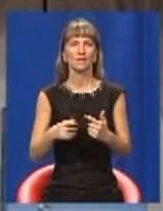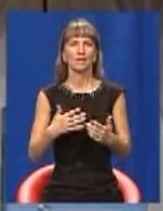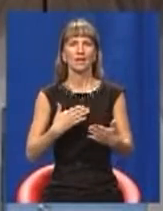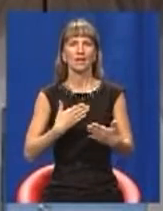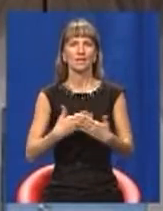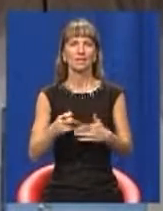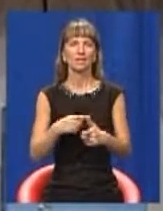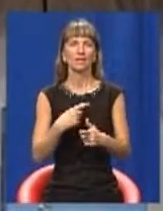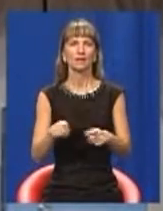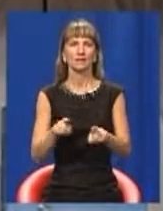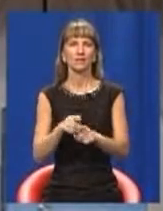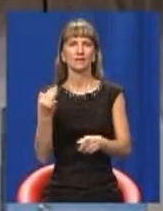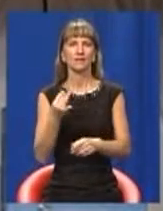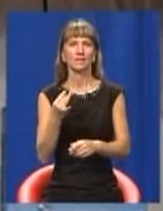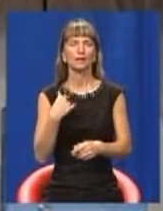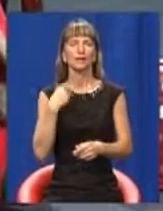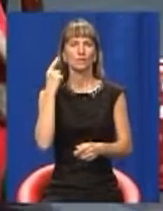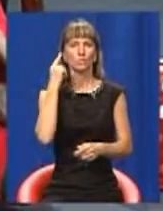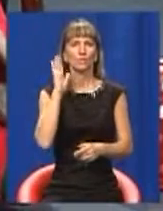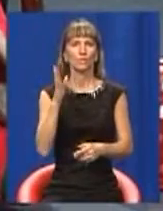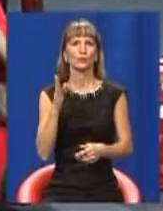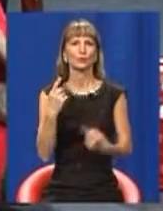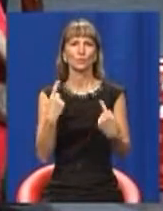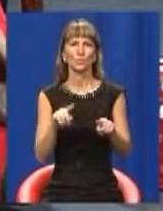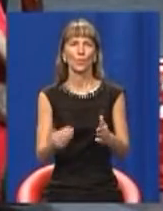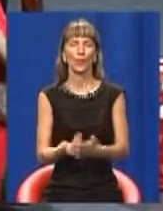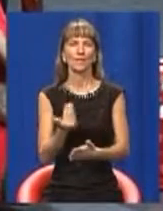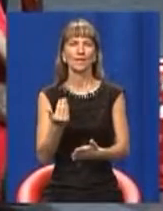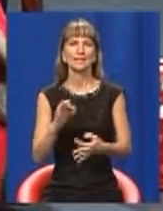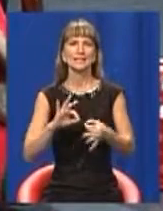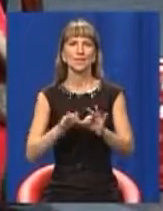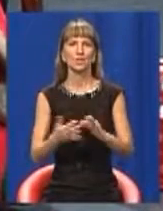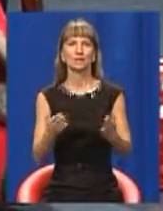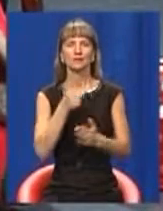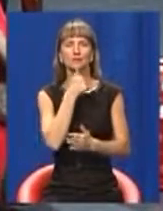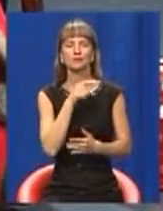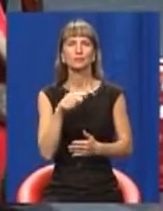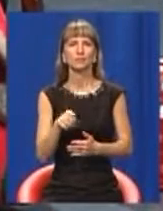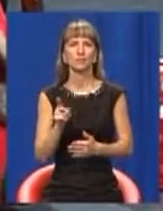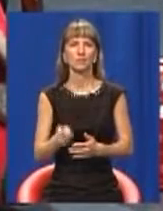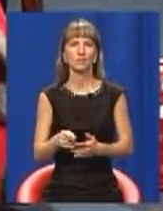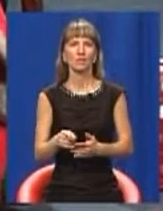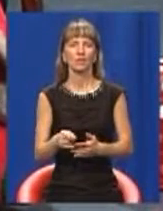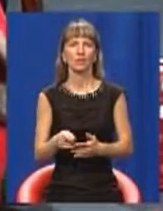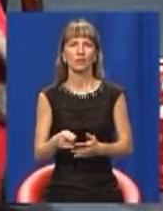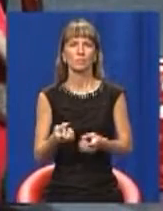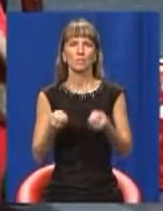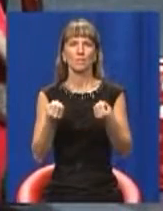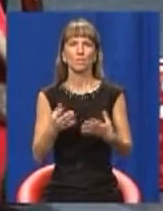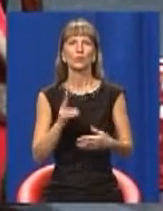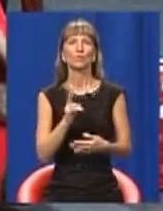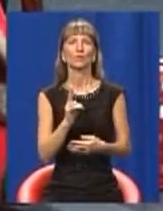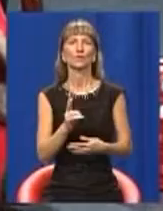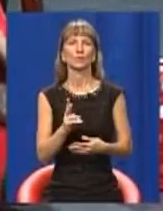ж ефектні? Я думаю, посложнее уже будет. Да, хотілося б побачити більш такий складний експеримент, насправді, тому що, ну, от уявіть собі, начебто все просто, ну, хто